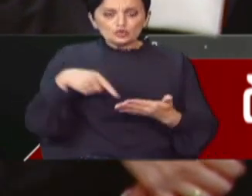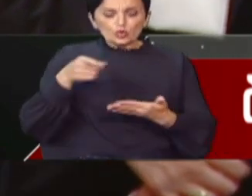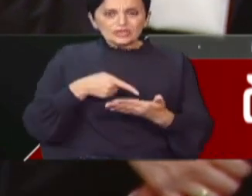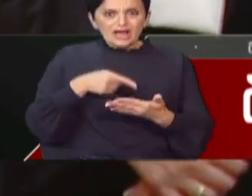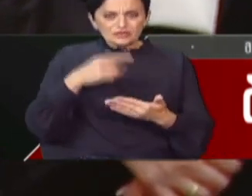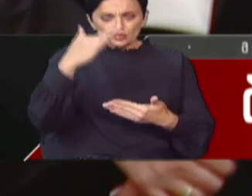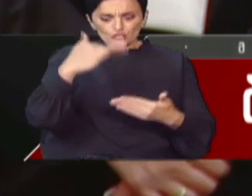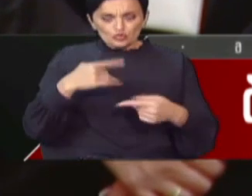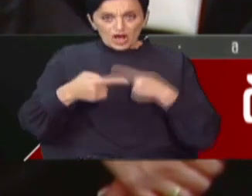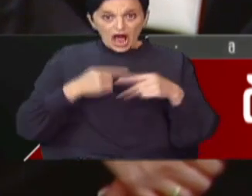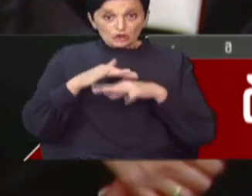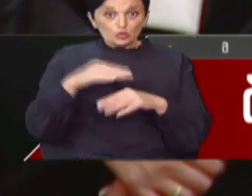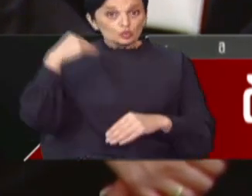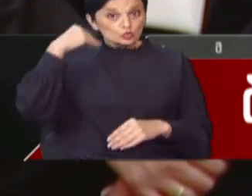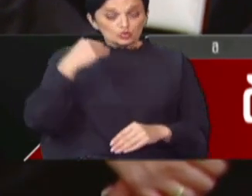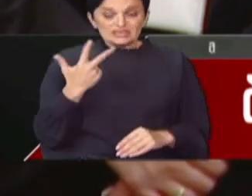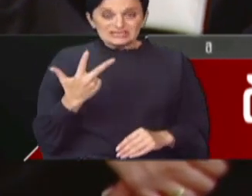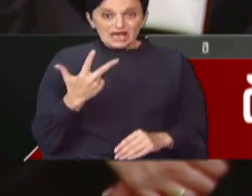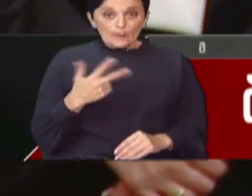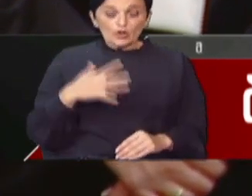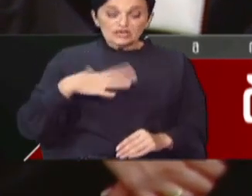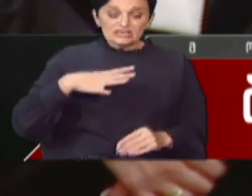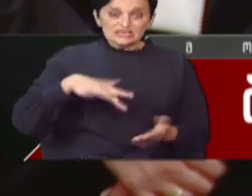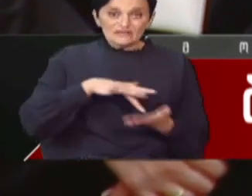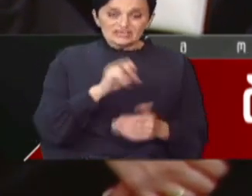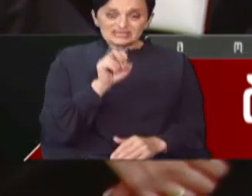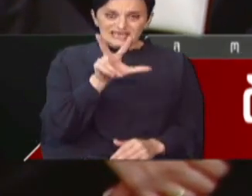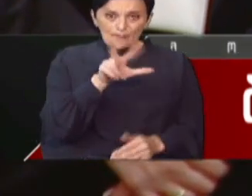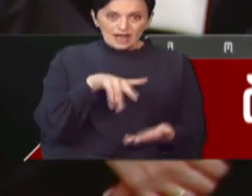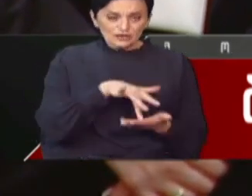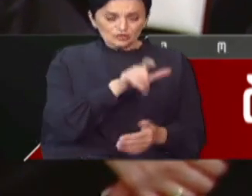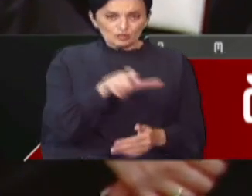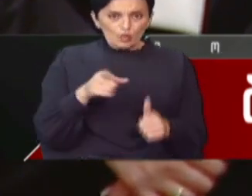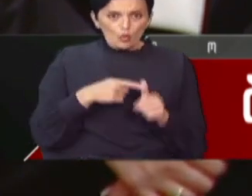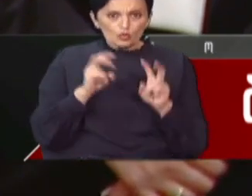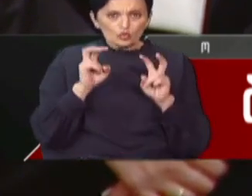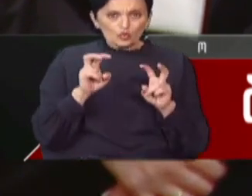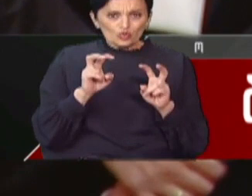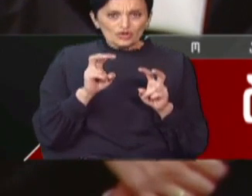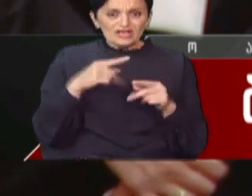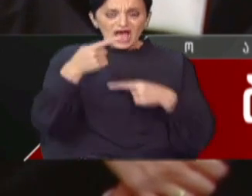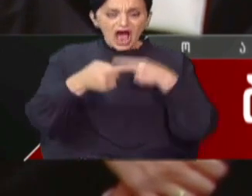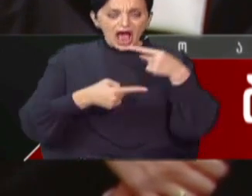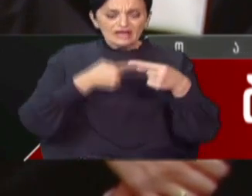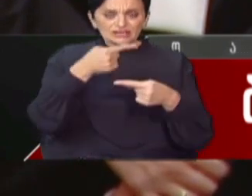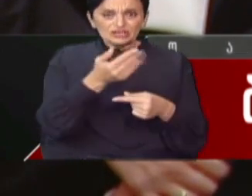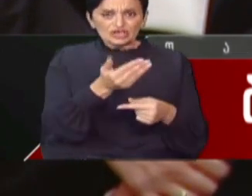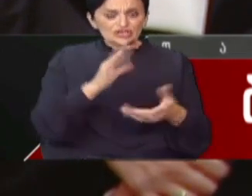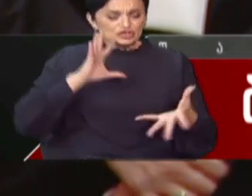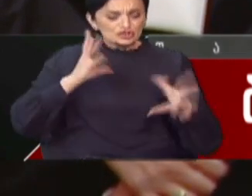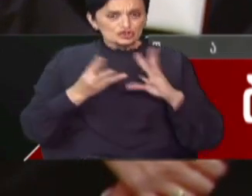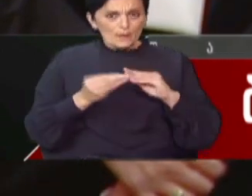ანგარიშებზე. თურქეთის 3 და საქართველოს 13 მოქალაქის ეგრეთ წოდებული დამდების ანგარიშებზე